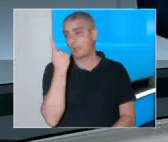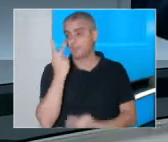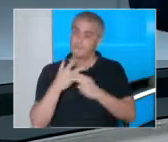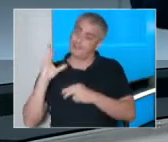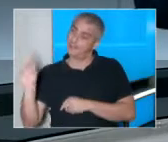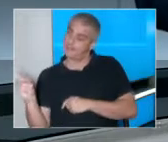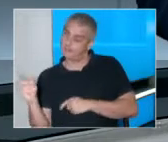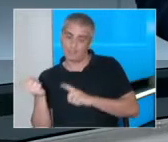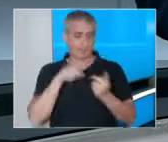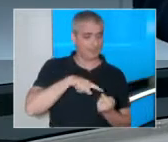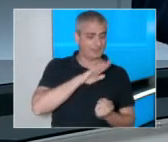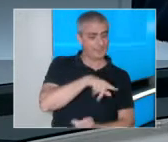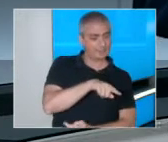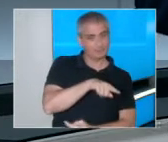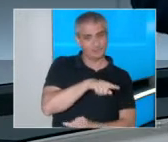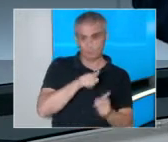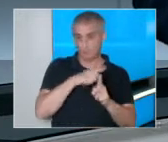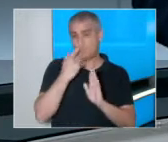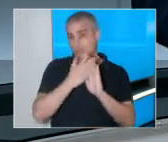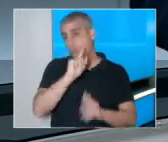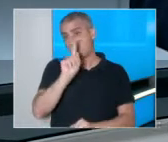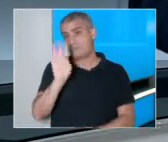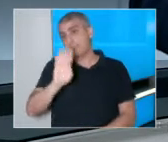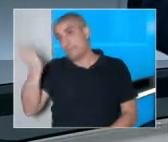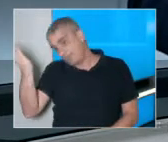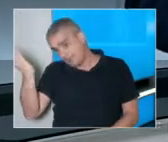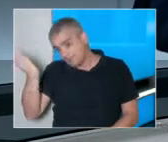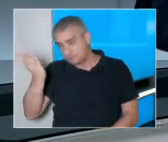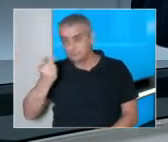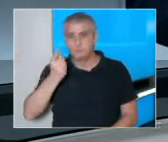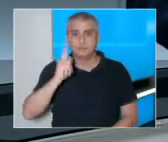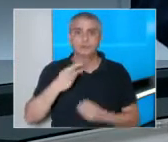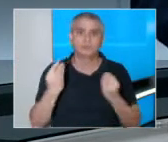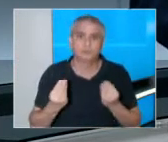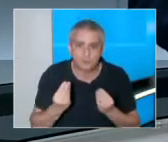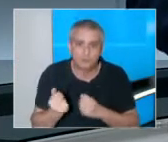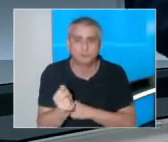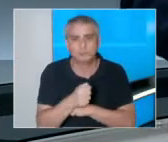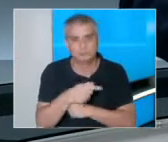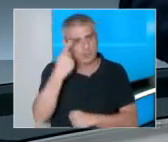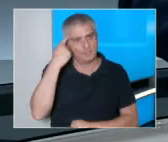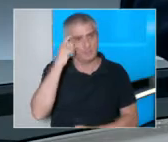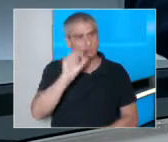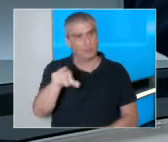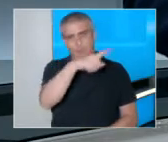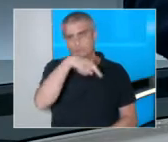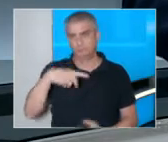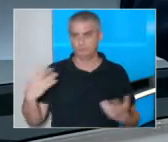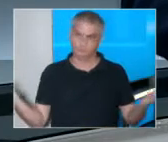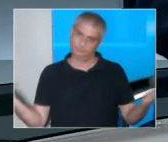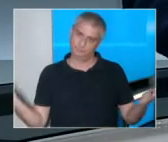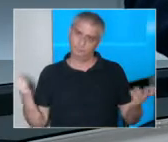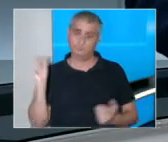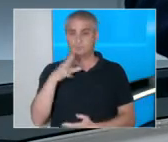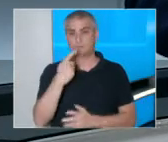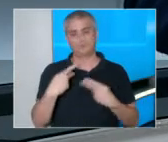מגפת דלתא, אחרי זה מגפת הילדים, כמו שאתה אומר, אולי השלב הבא מגפת נתניהו. יש משהו שמזלזל באינטליגנציה הציבורית, כשהם